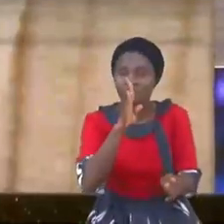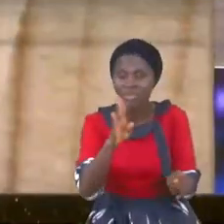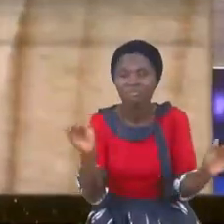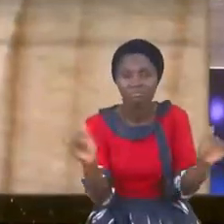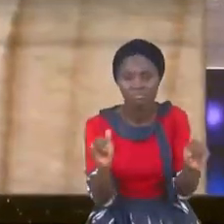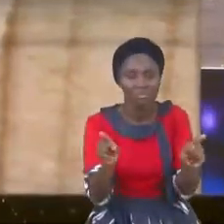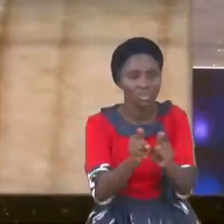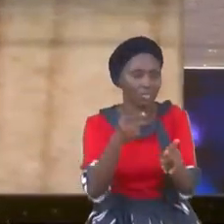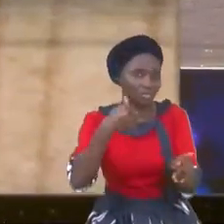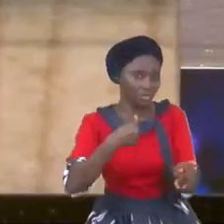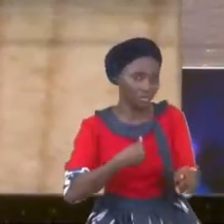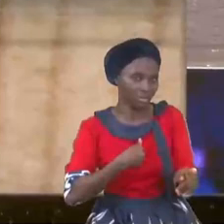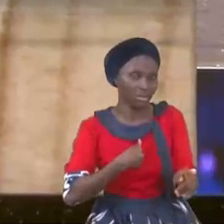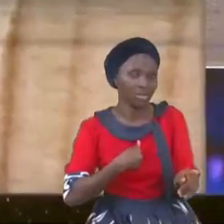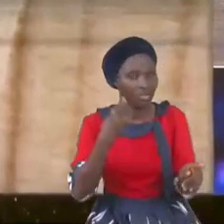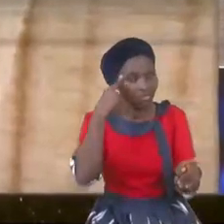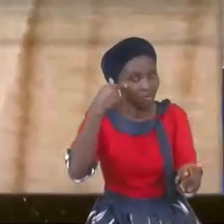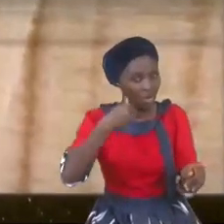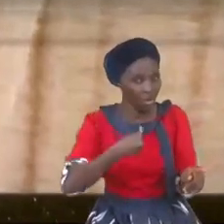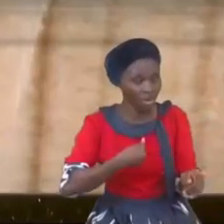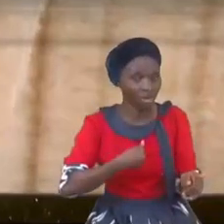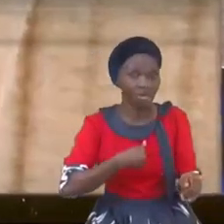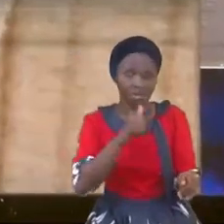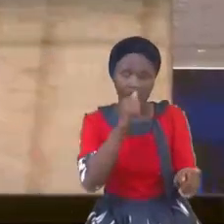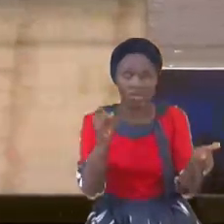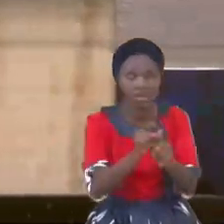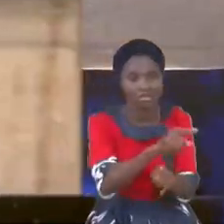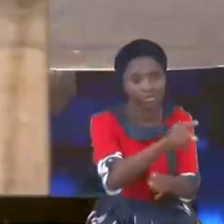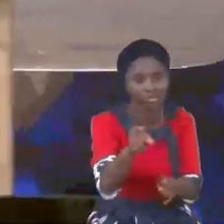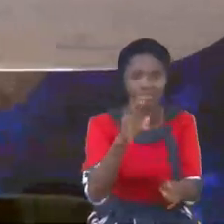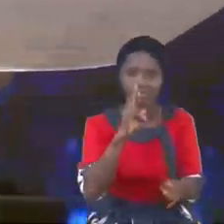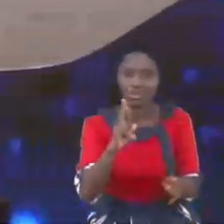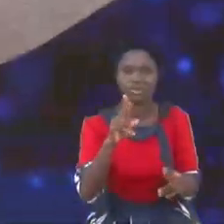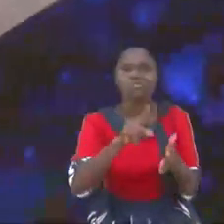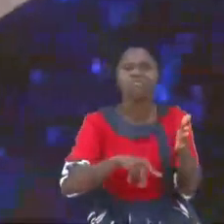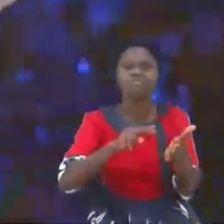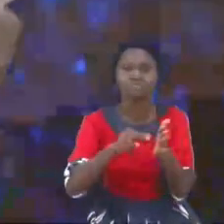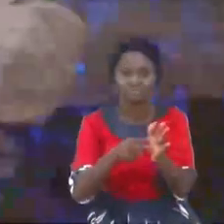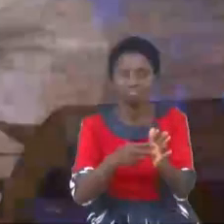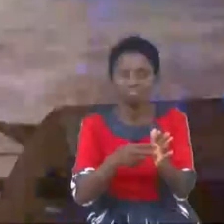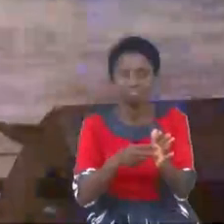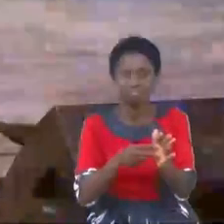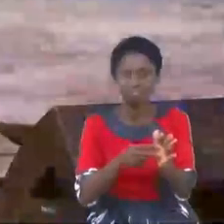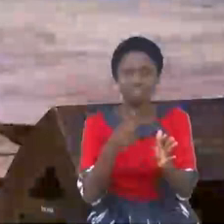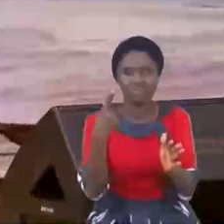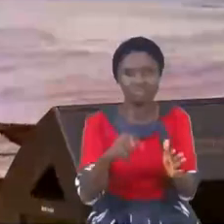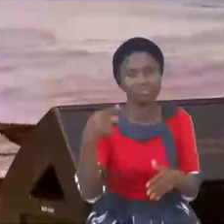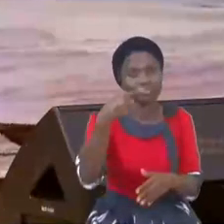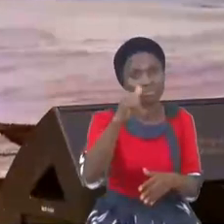aussi je suis comme vous. Alors, que voudrait-il dire par cela? Les Galates étaient